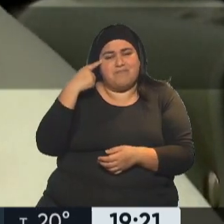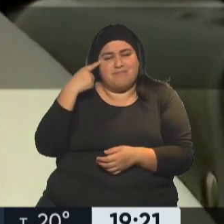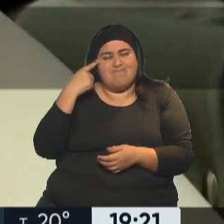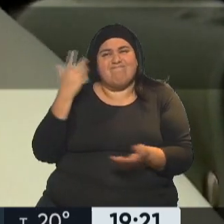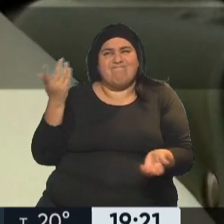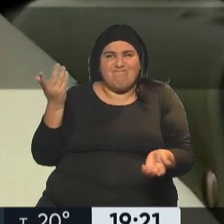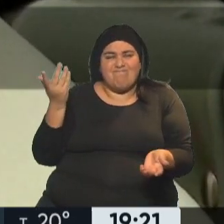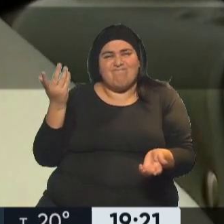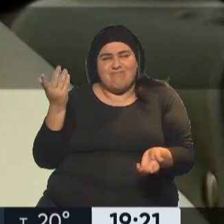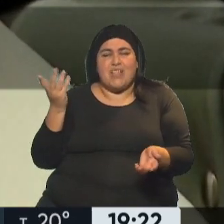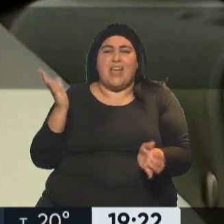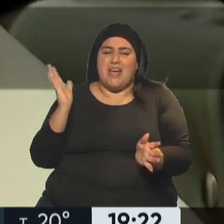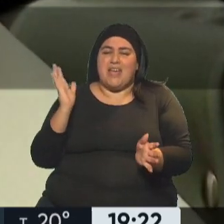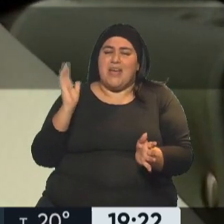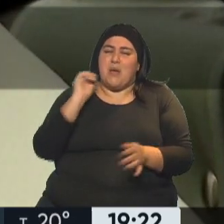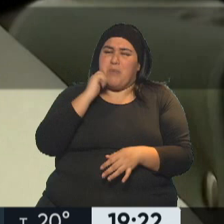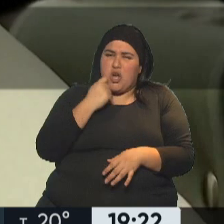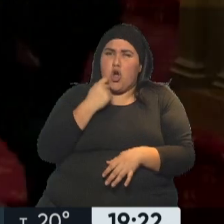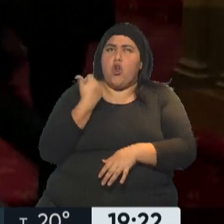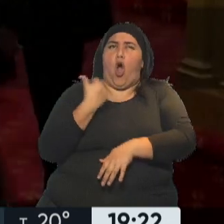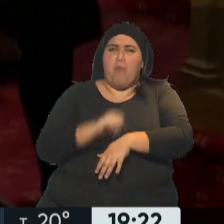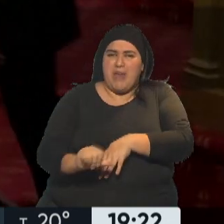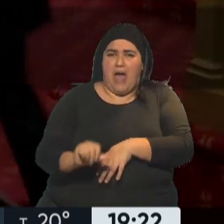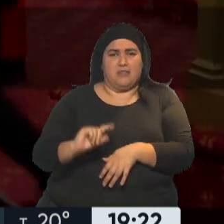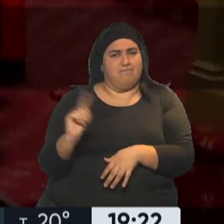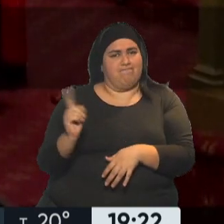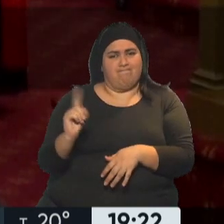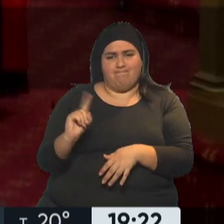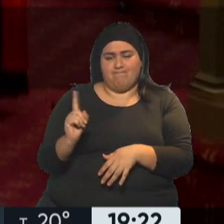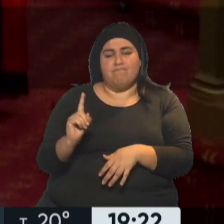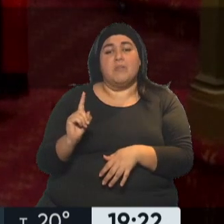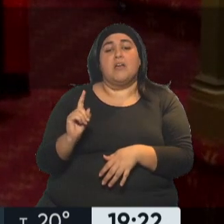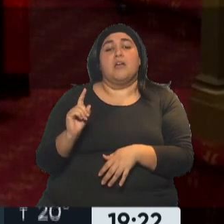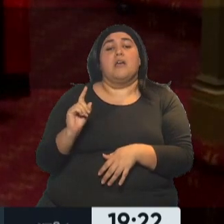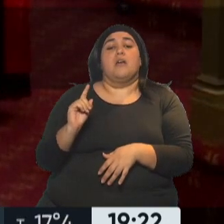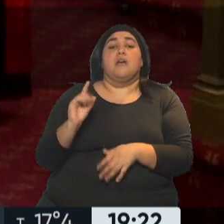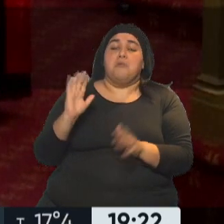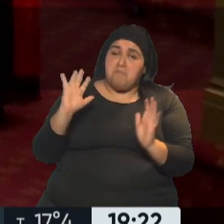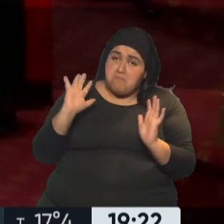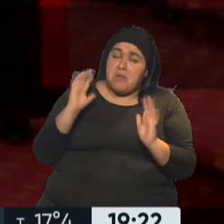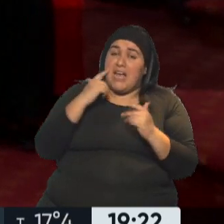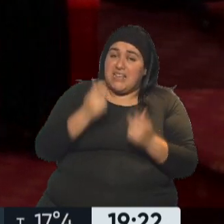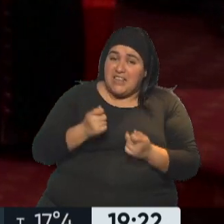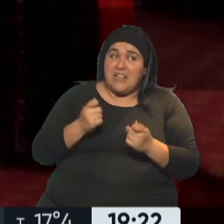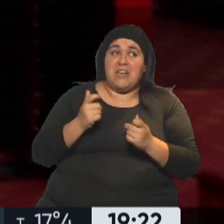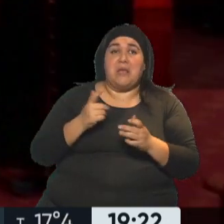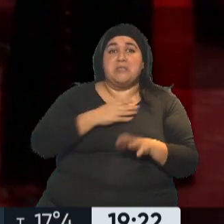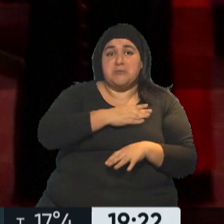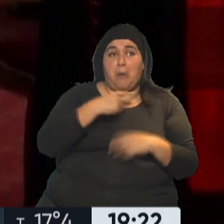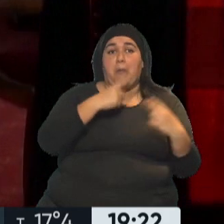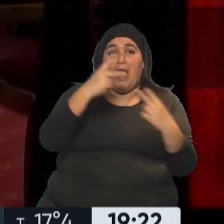si pensa che non è del tutto conveniente, no? Ma io cercherò di continuare a fare dei viaggi